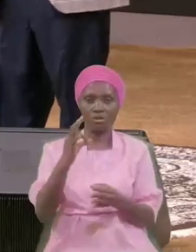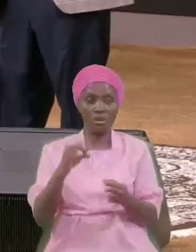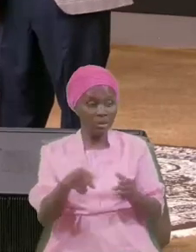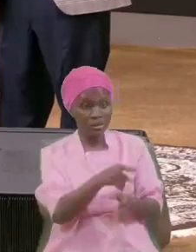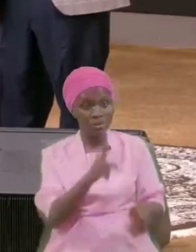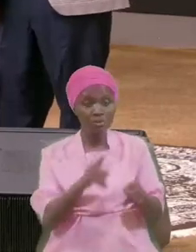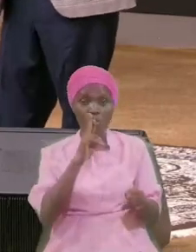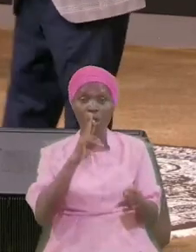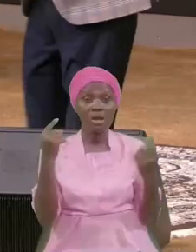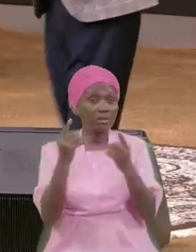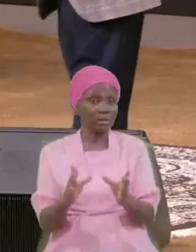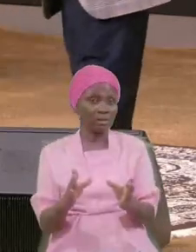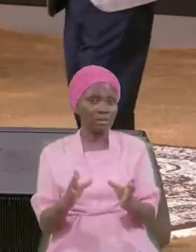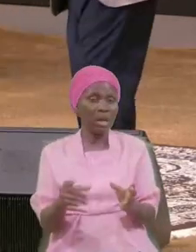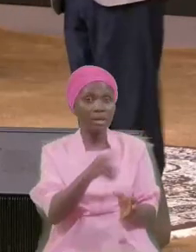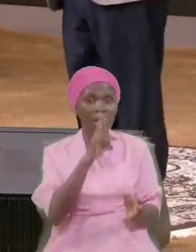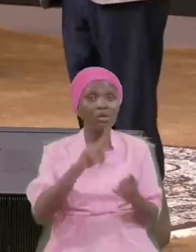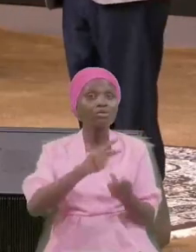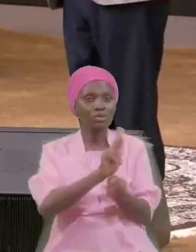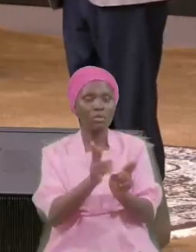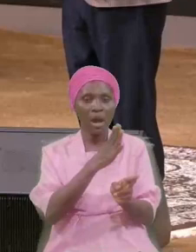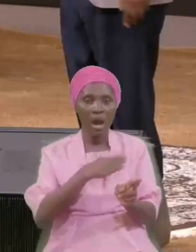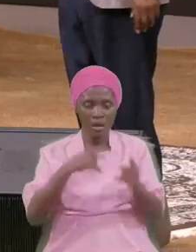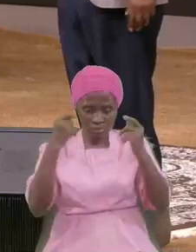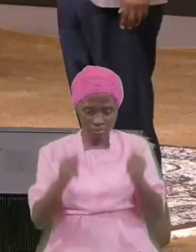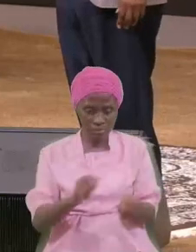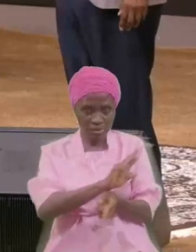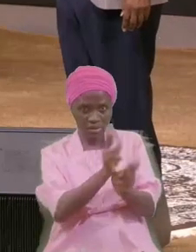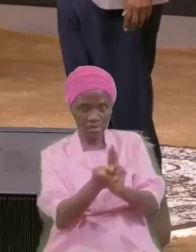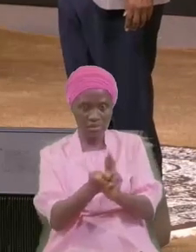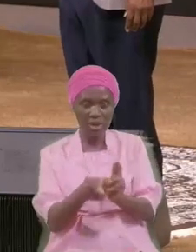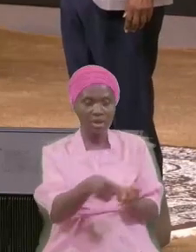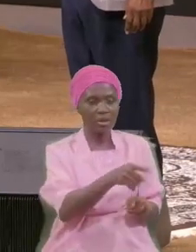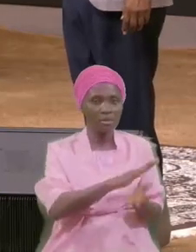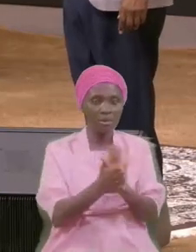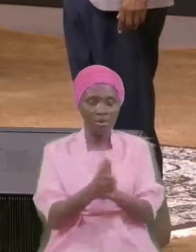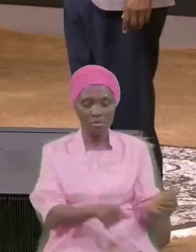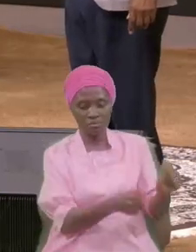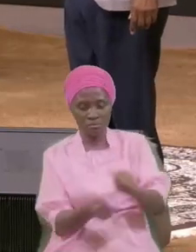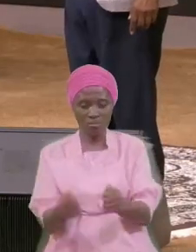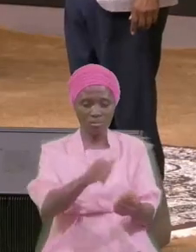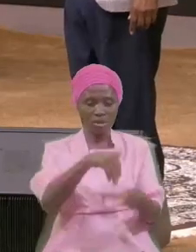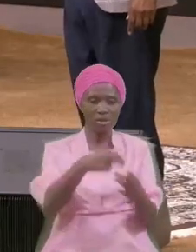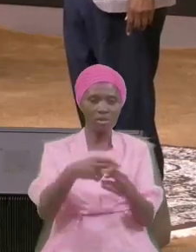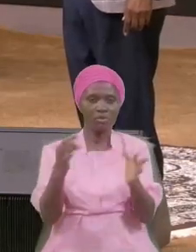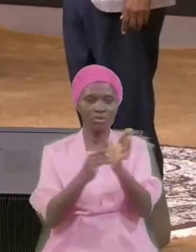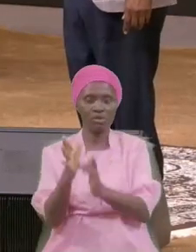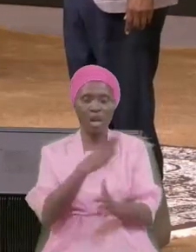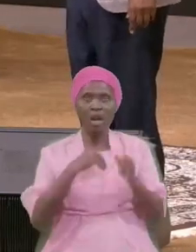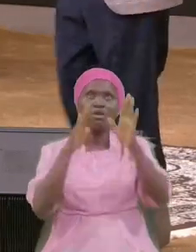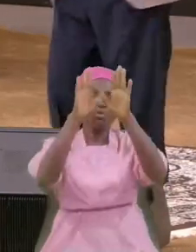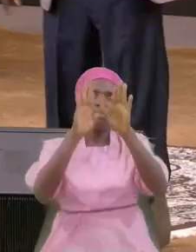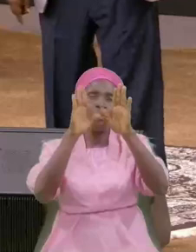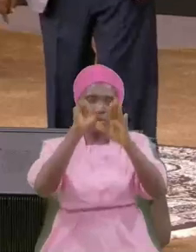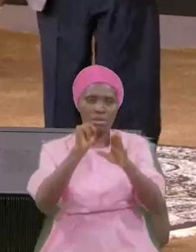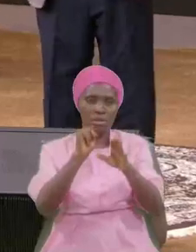devaient se repentir. Dès qu'ils se sont repentis, ils s'étaient baptisés au nom de Jésus. et des merveilles, des prodiges sont faits